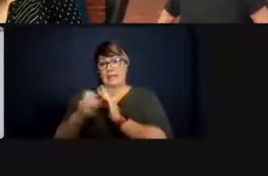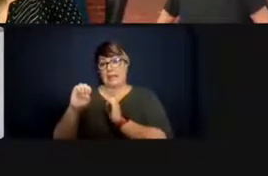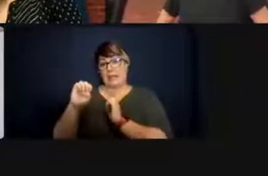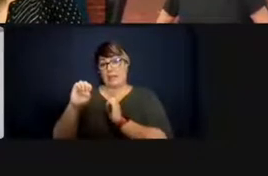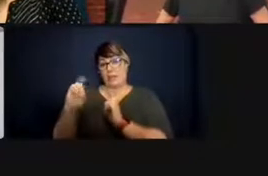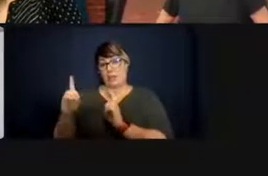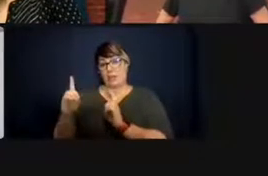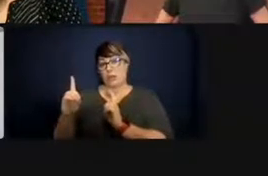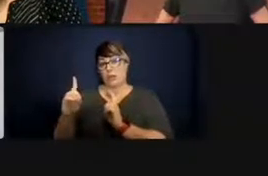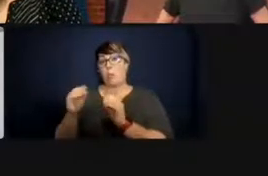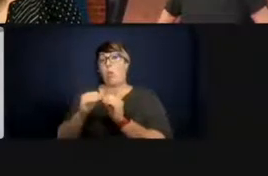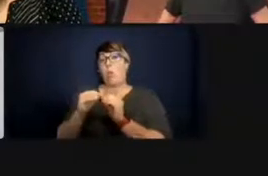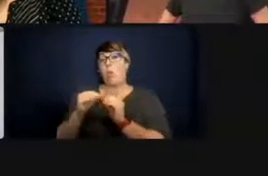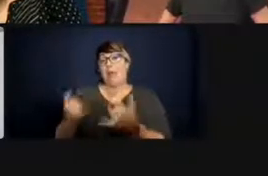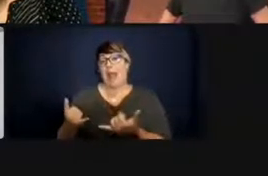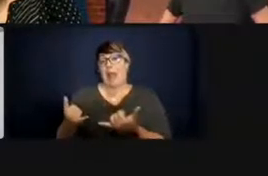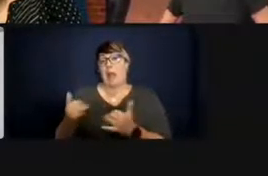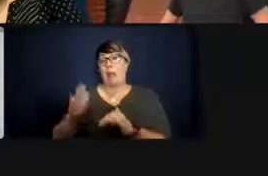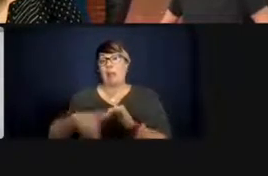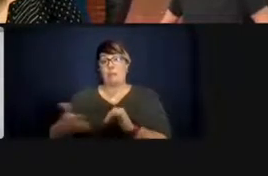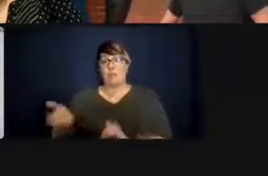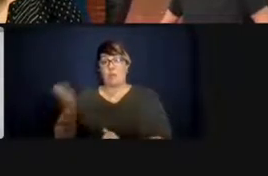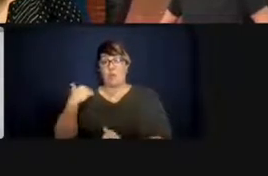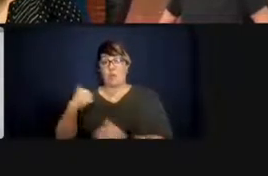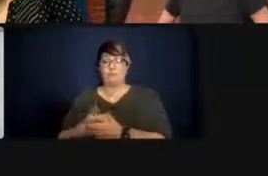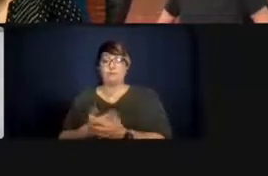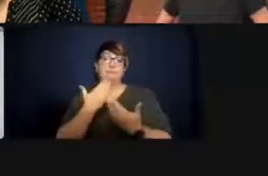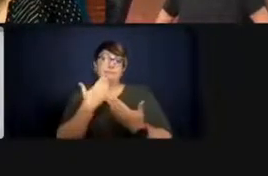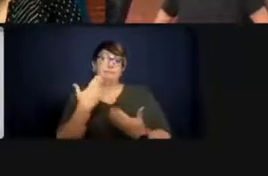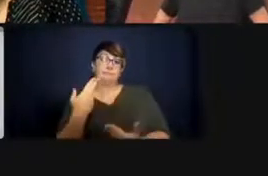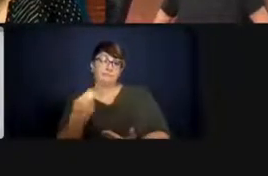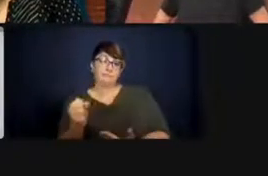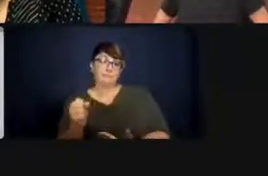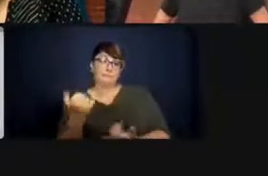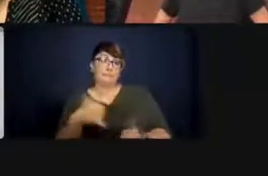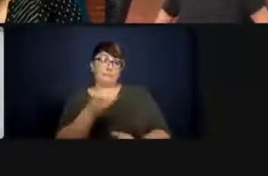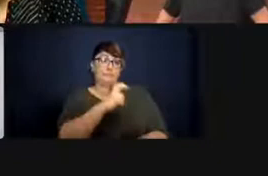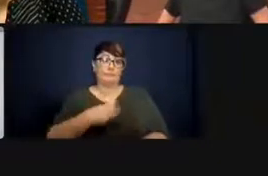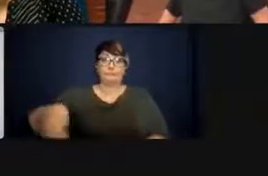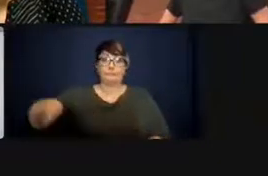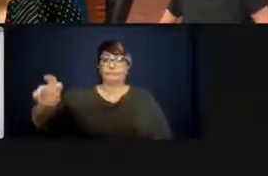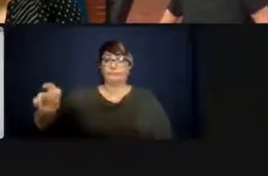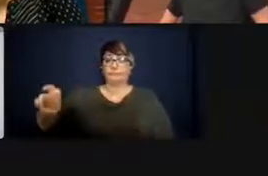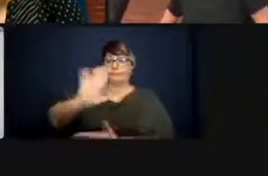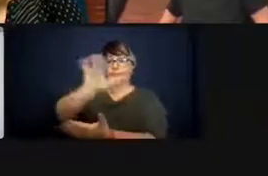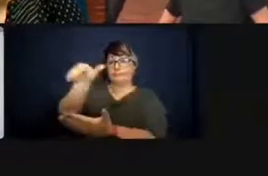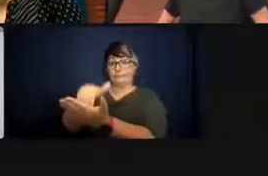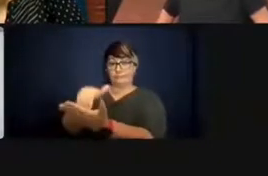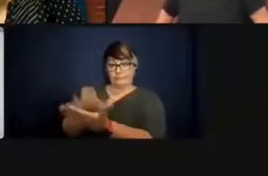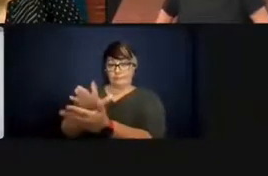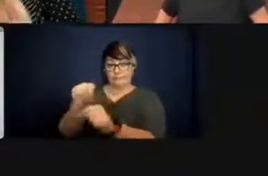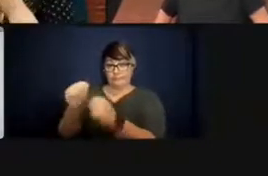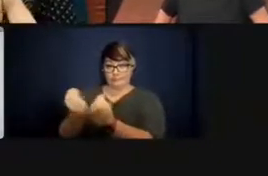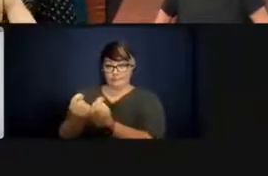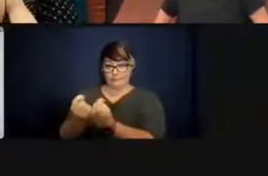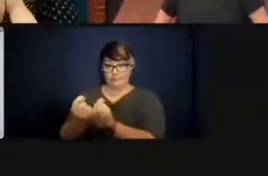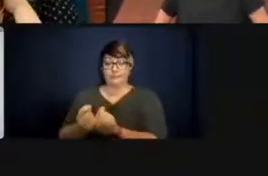kweli tumeweza kupata manufaa zaidi katika miaka